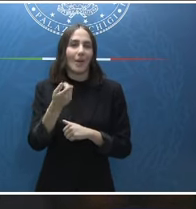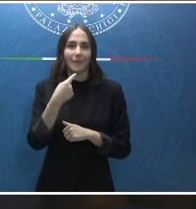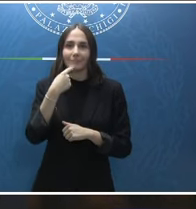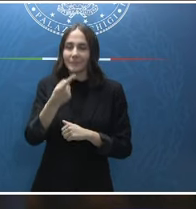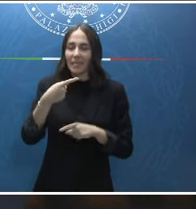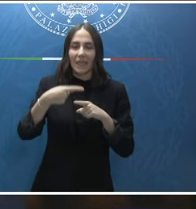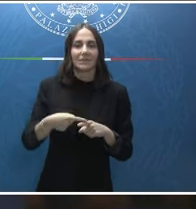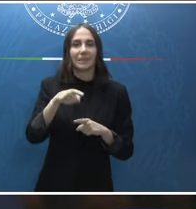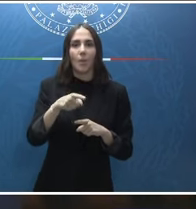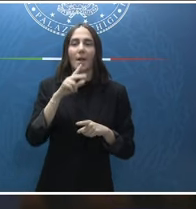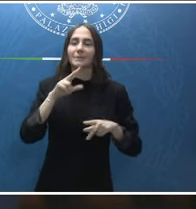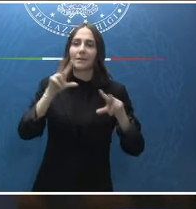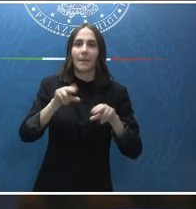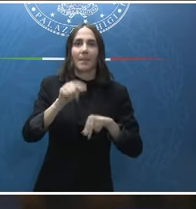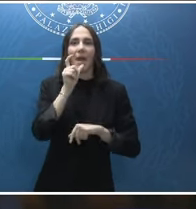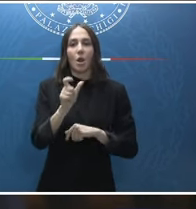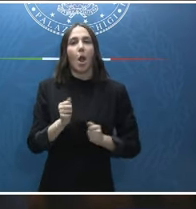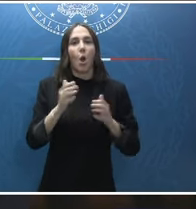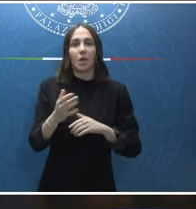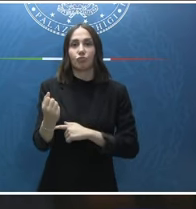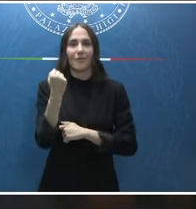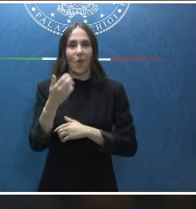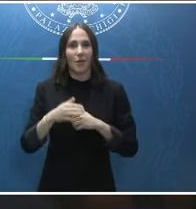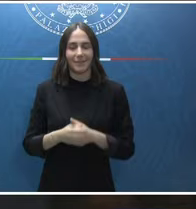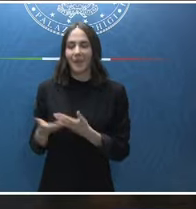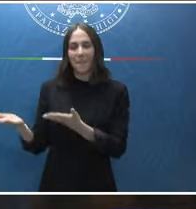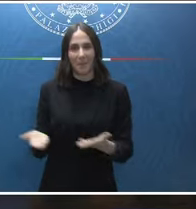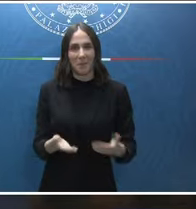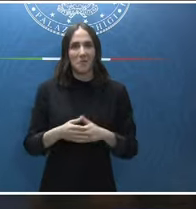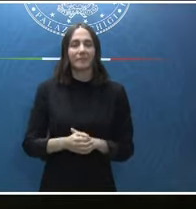testimonianza tante volte, il coraggio e la forza. Prego.